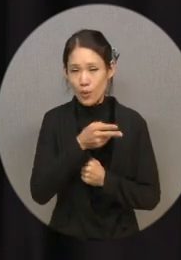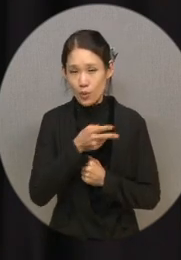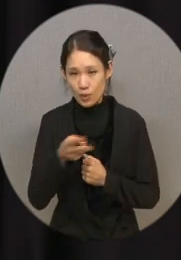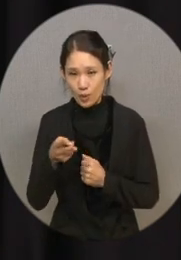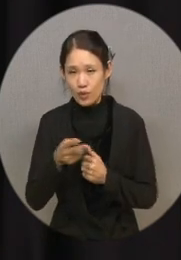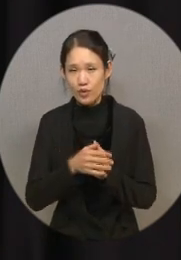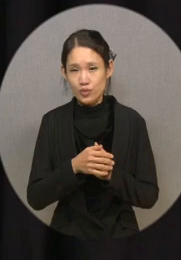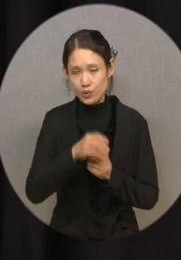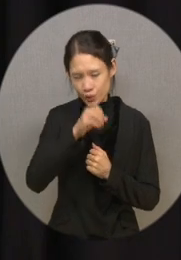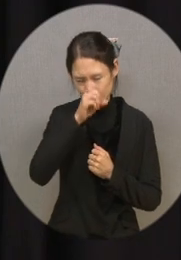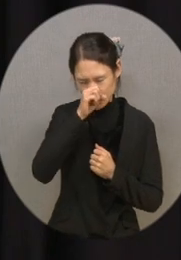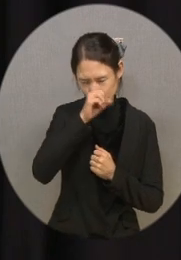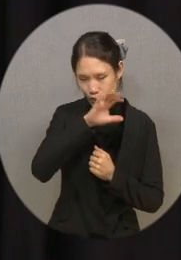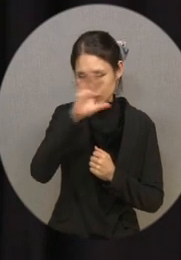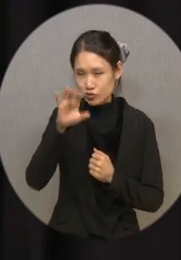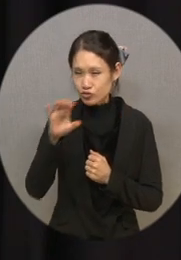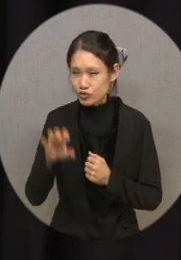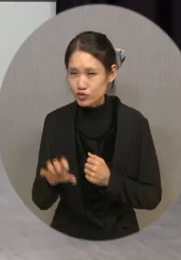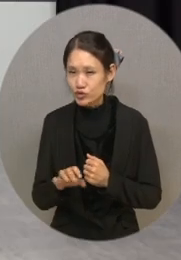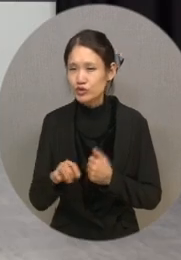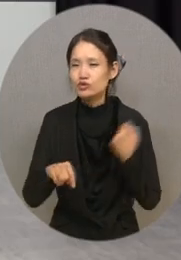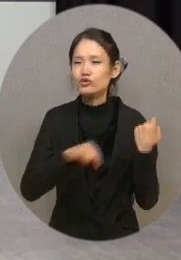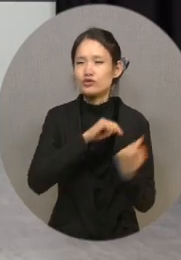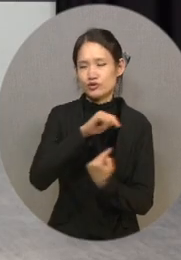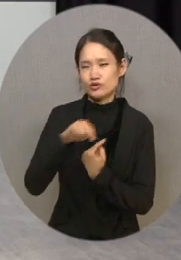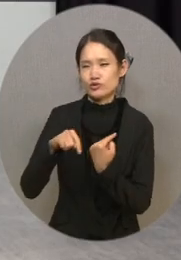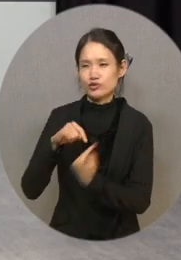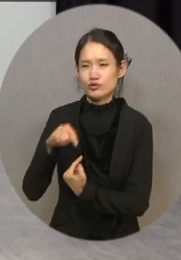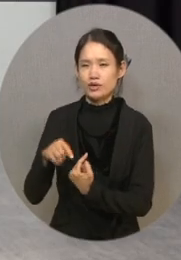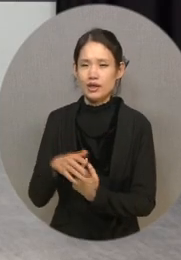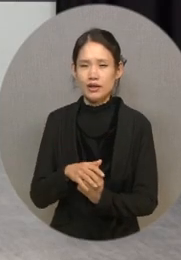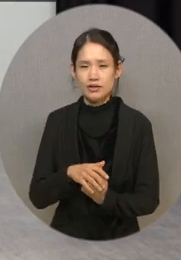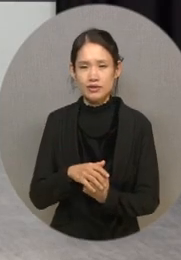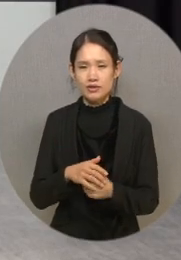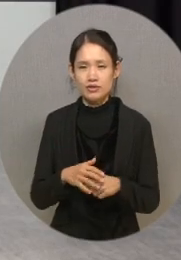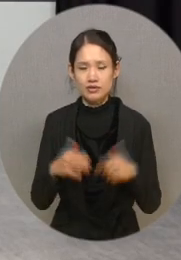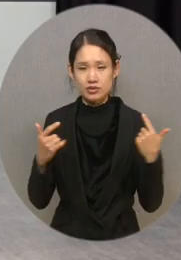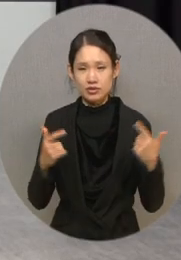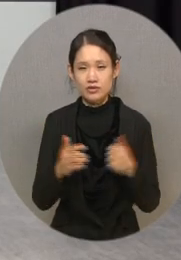거는 순환적 개념으로 이렇게 봐서 항상